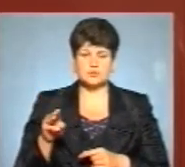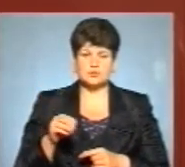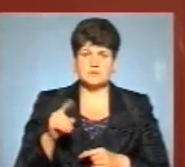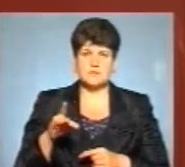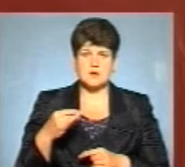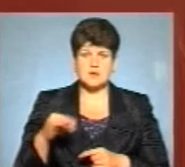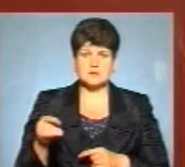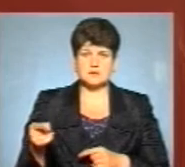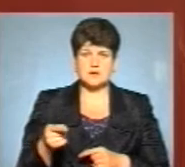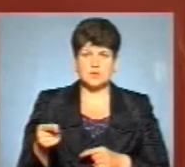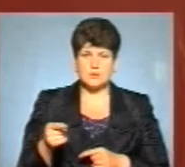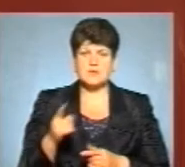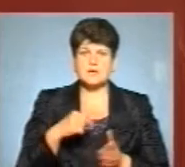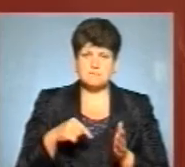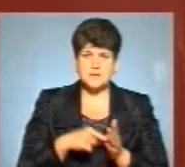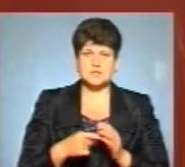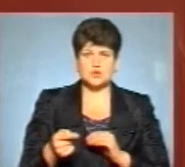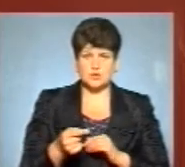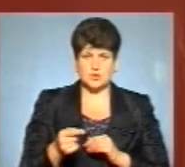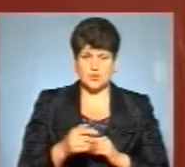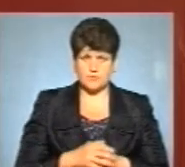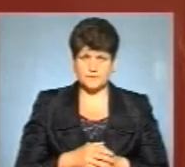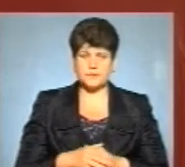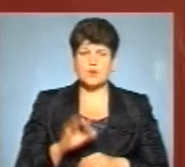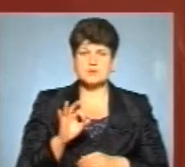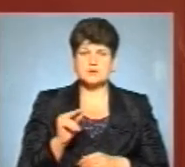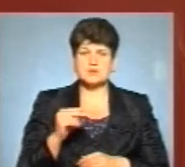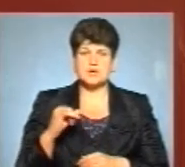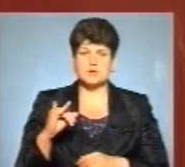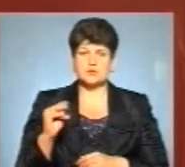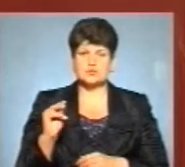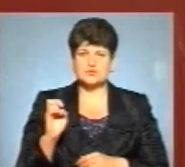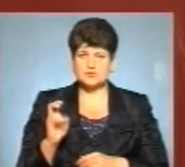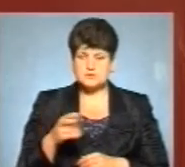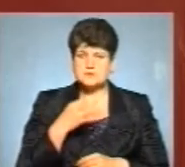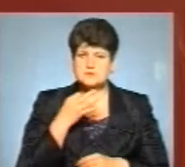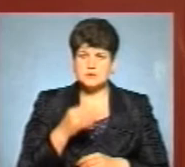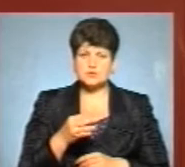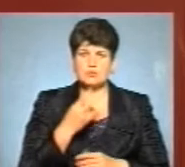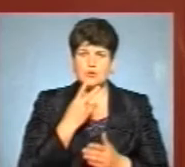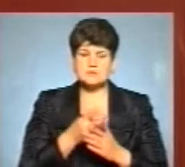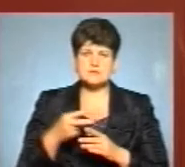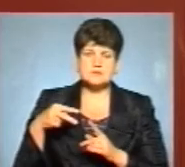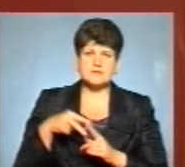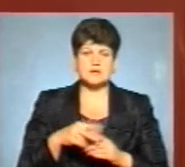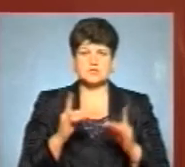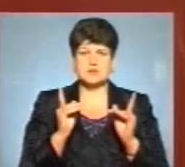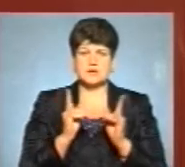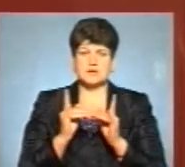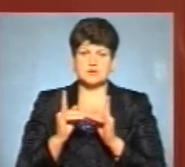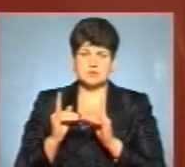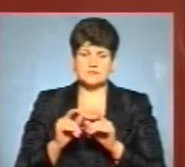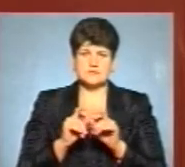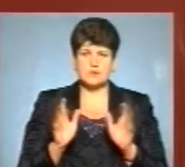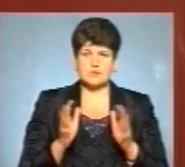Збаразький, Тернопільський та, власне, місто Тернопіль. Оксана Чайчук в коментарі сказала, що показник завантаженості ліжок у закладах охорони